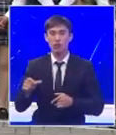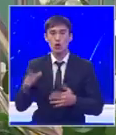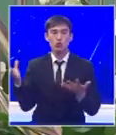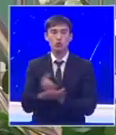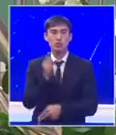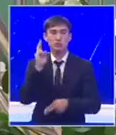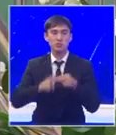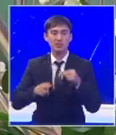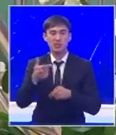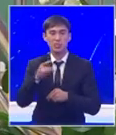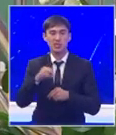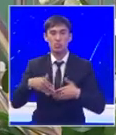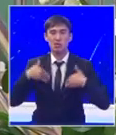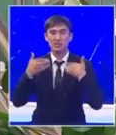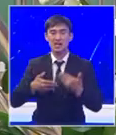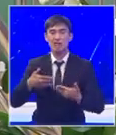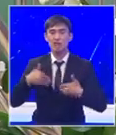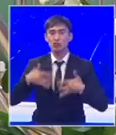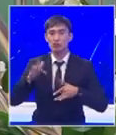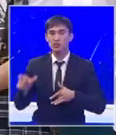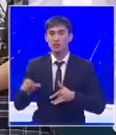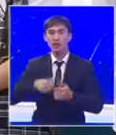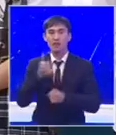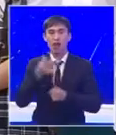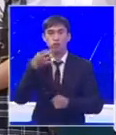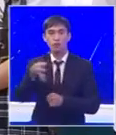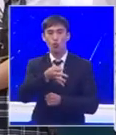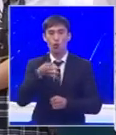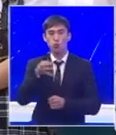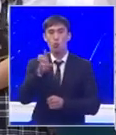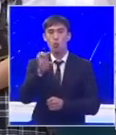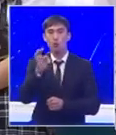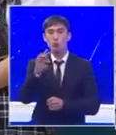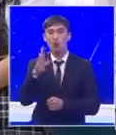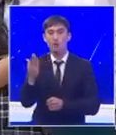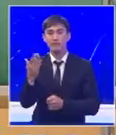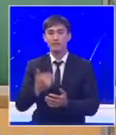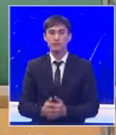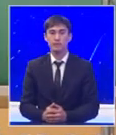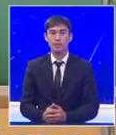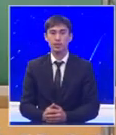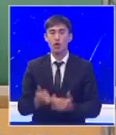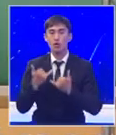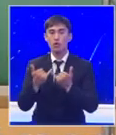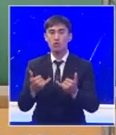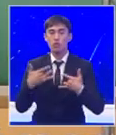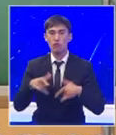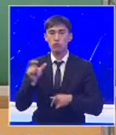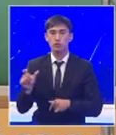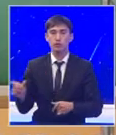успешным завершением гимназии поздравил выпускников и глава Алматинской области Канат Бозумбаев. Уважаемые